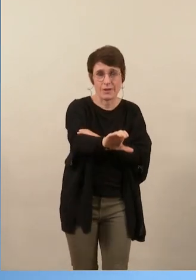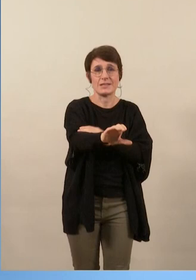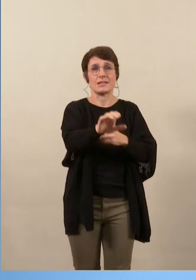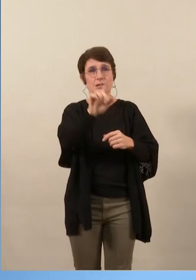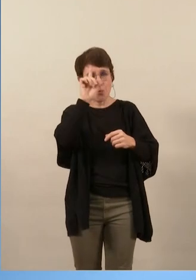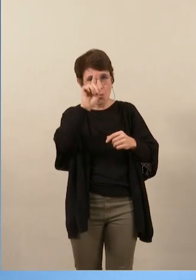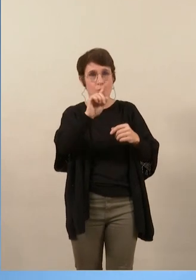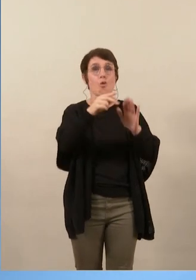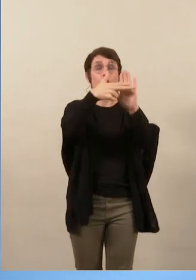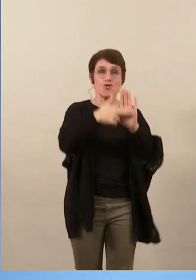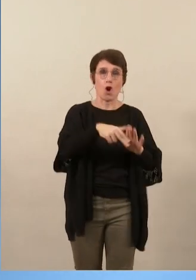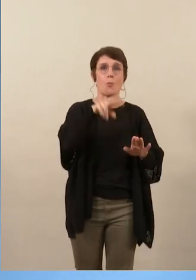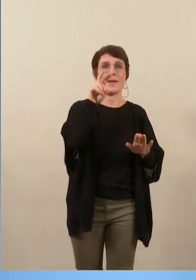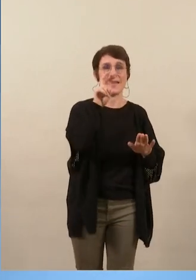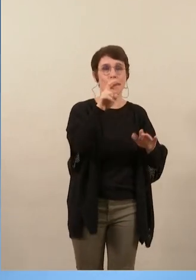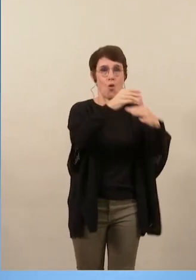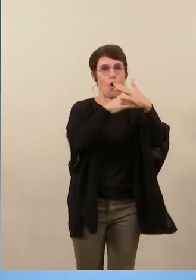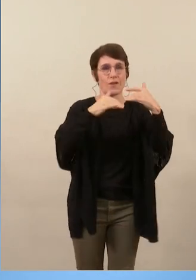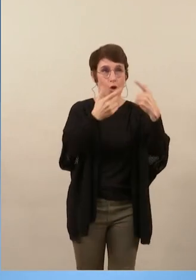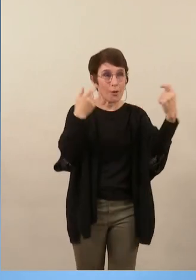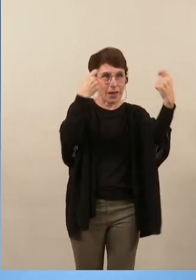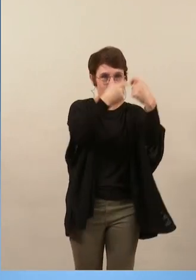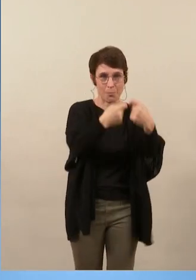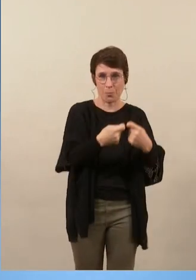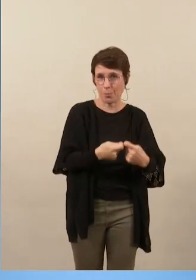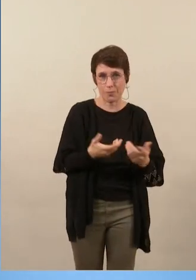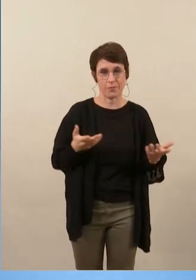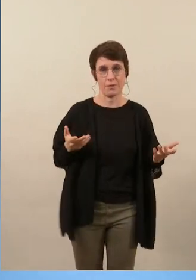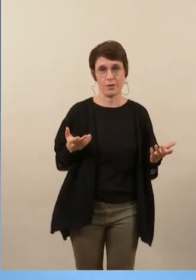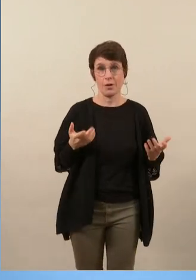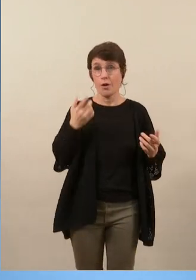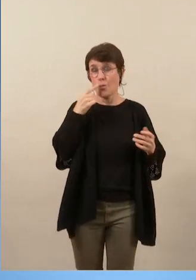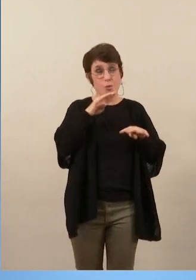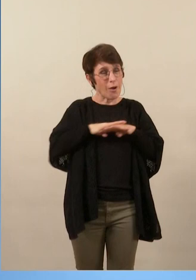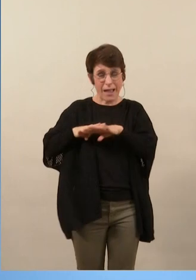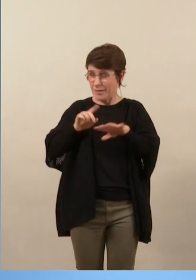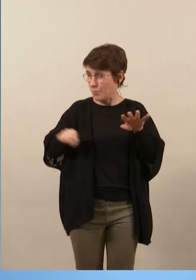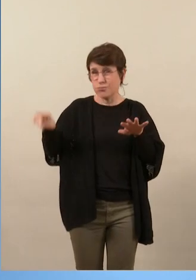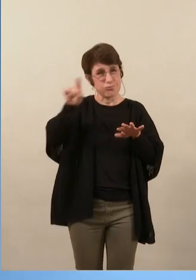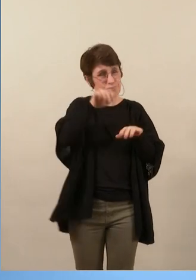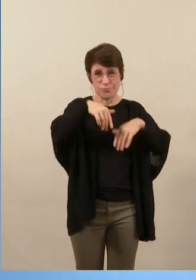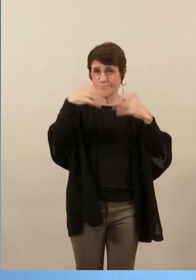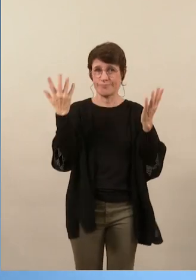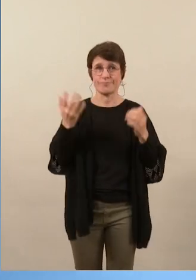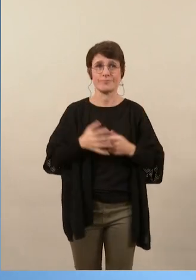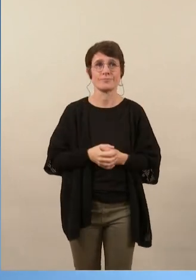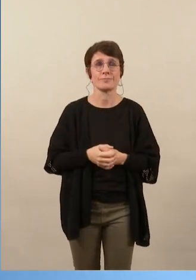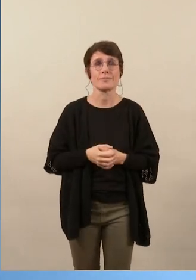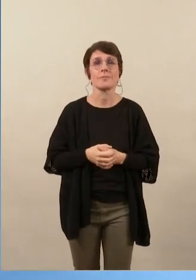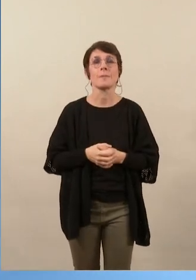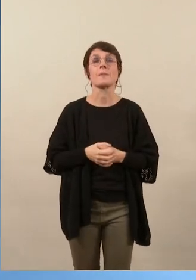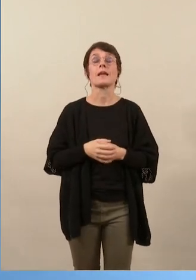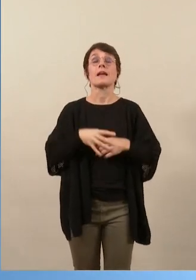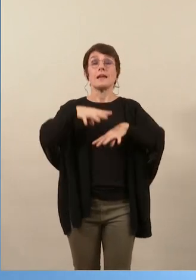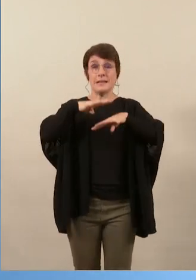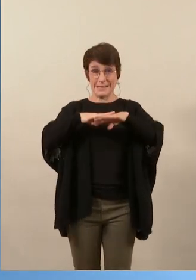parc immobilier ceci quelle que soit la partie du territoire grenoblois le secteur 3